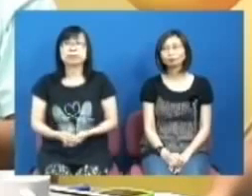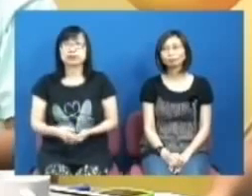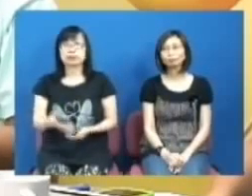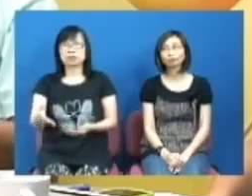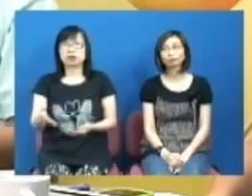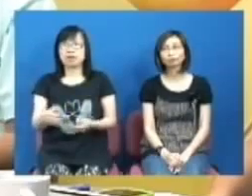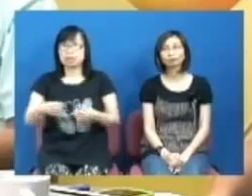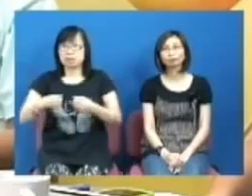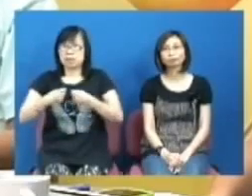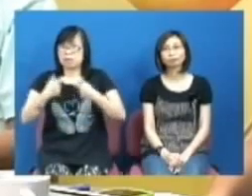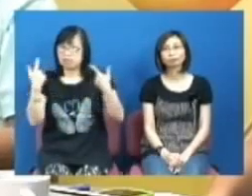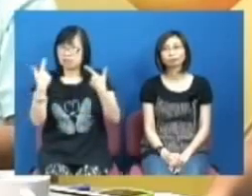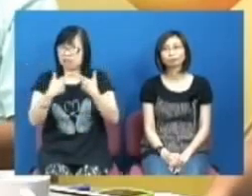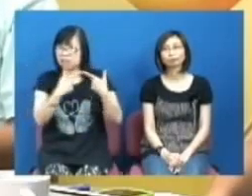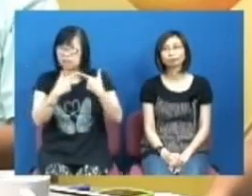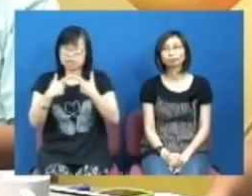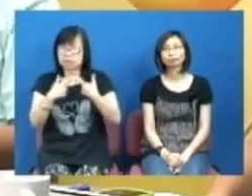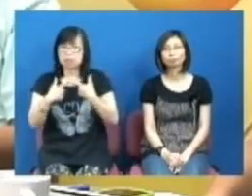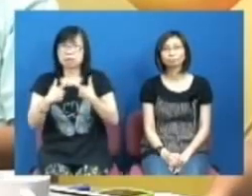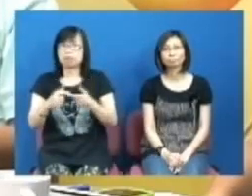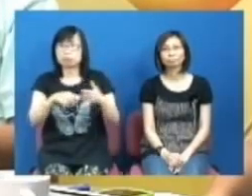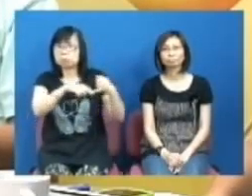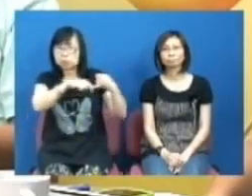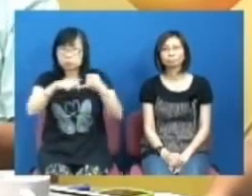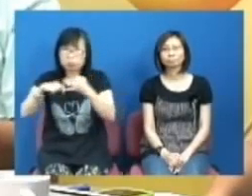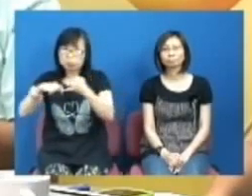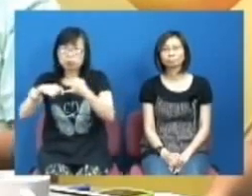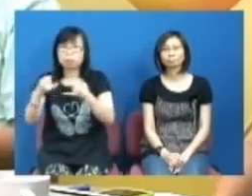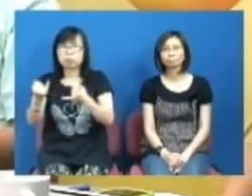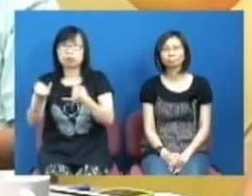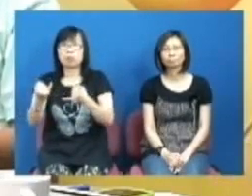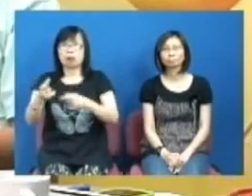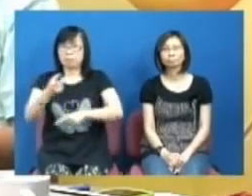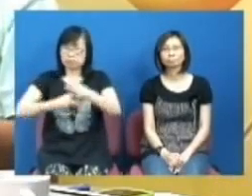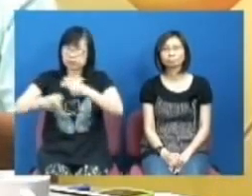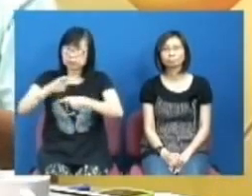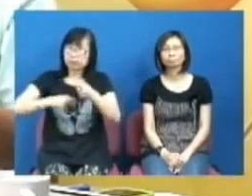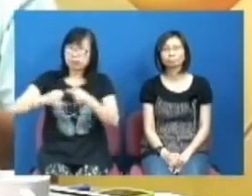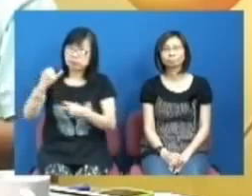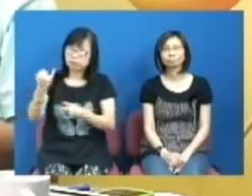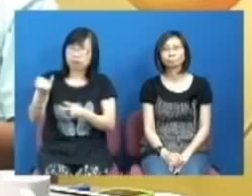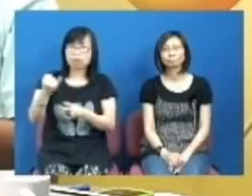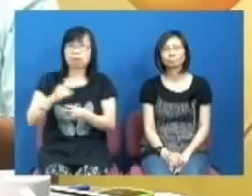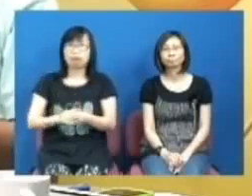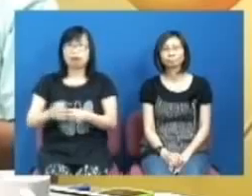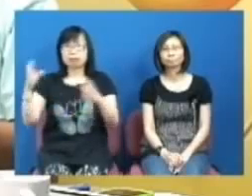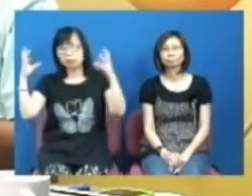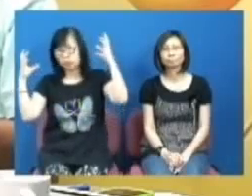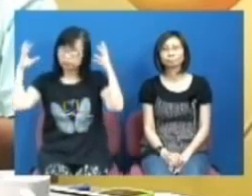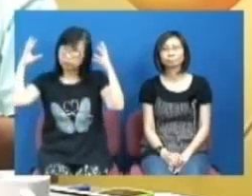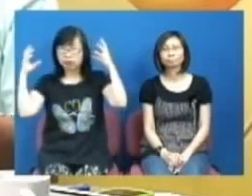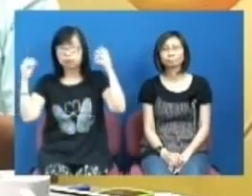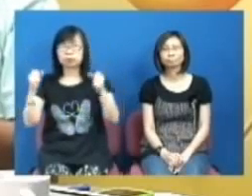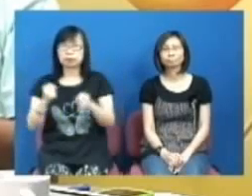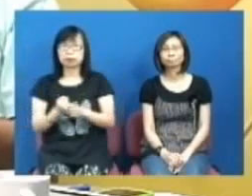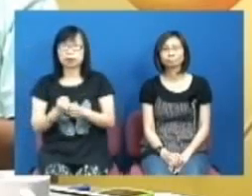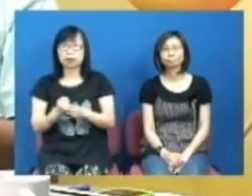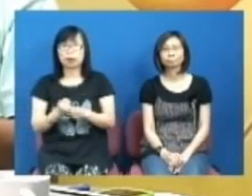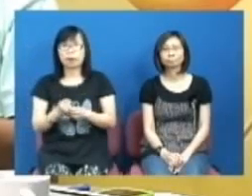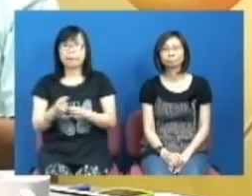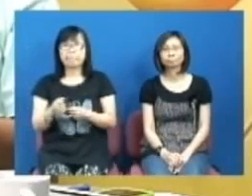嘅戰爭拖累，令到佢經濟係非常之差，呢個太空競賽令到佢嘅國